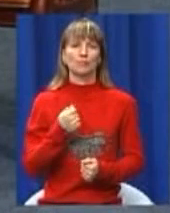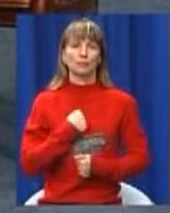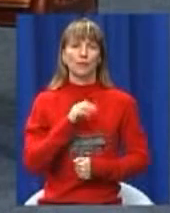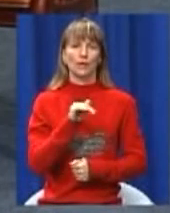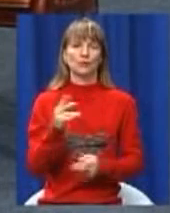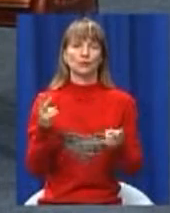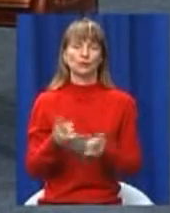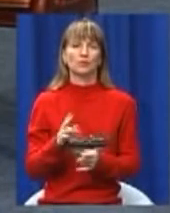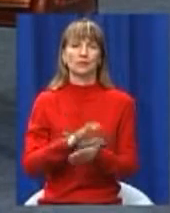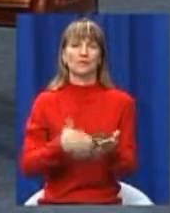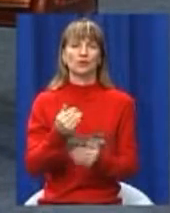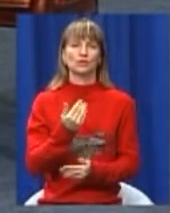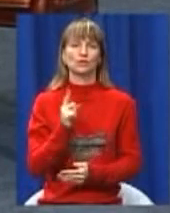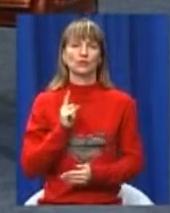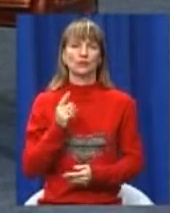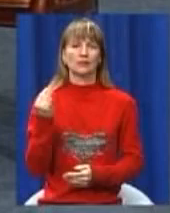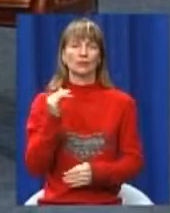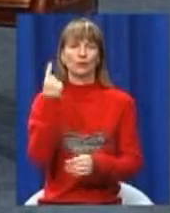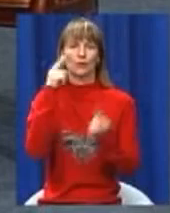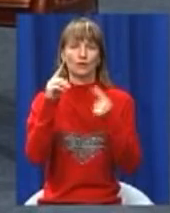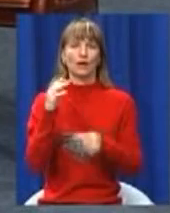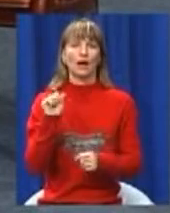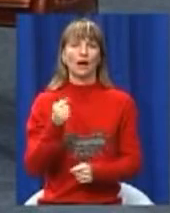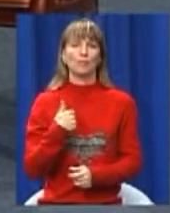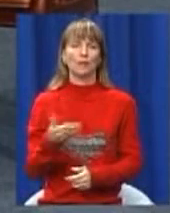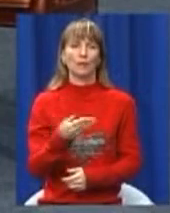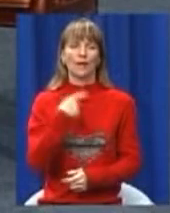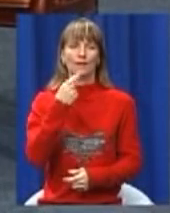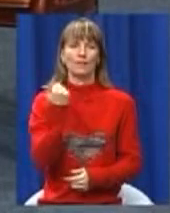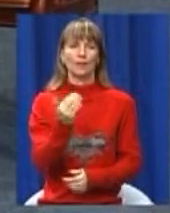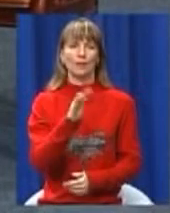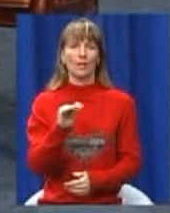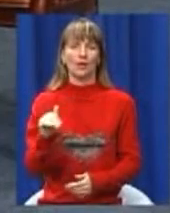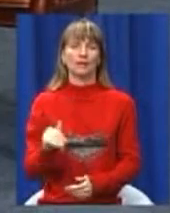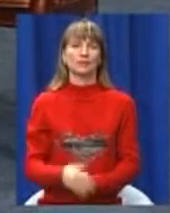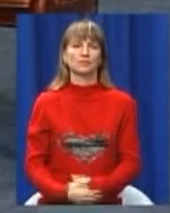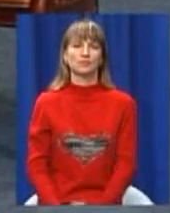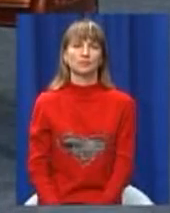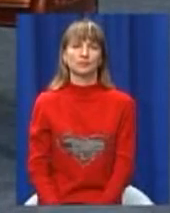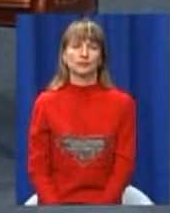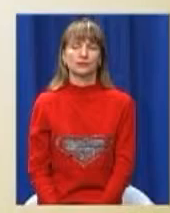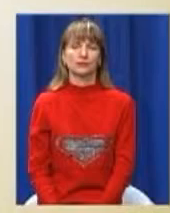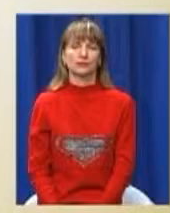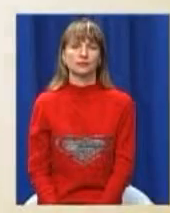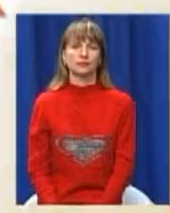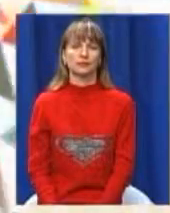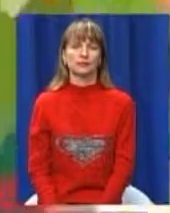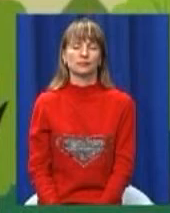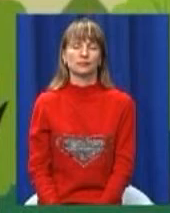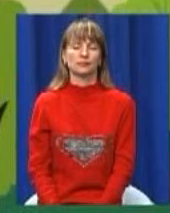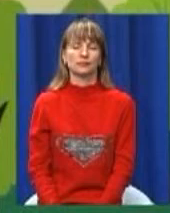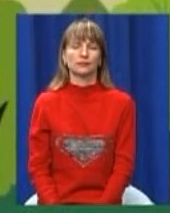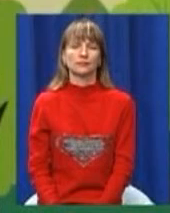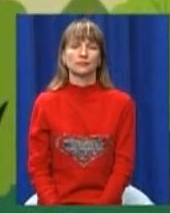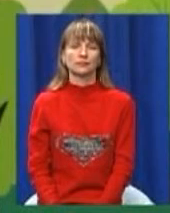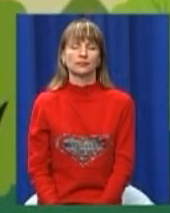прощатися. Далі вас чекає цікавий мультфільм. А ми з Алінкою говоримо вам «Бувайте!» «Бувайте!»